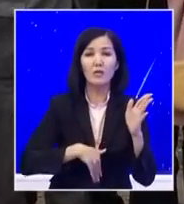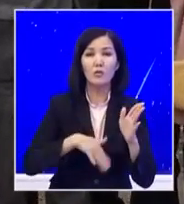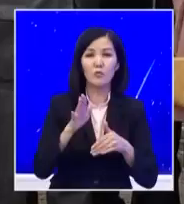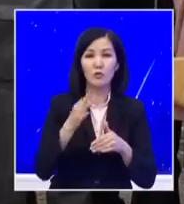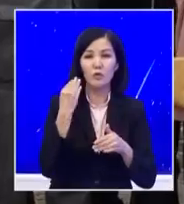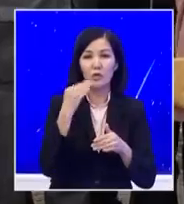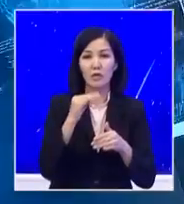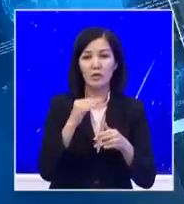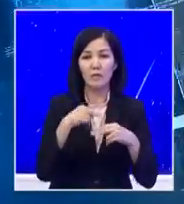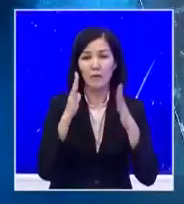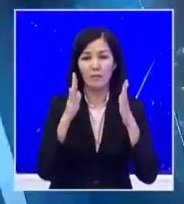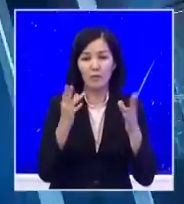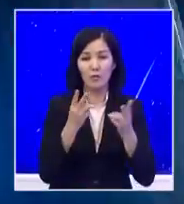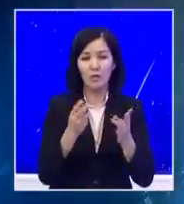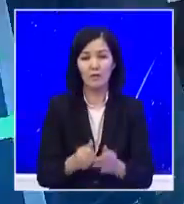ұмытпау қажет деді.